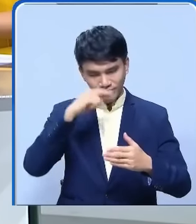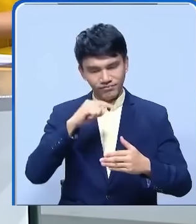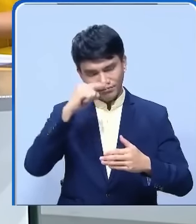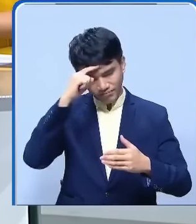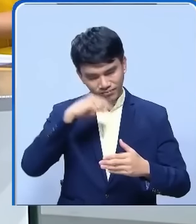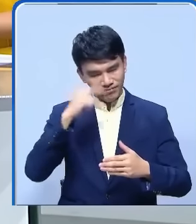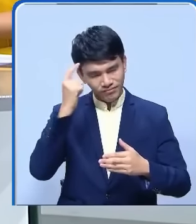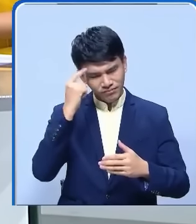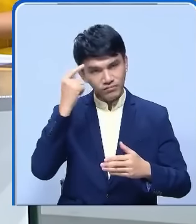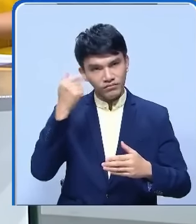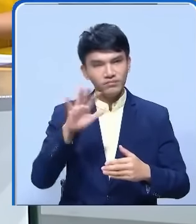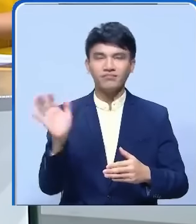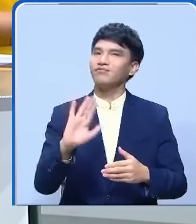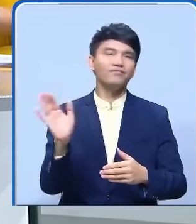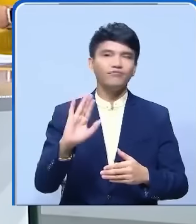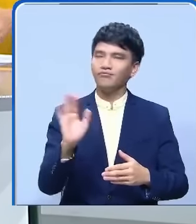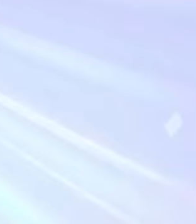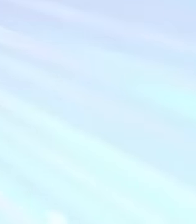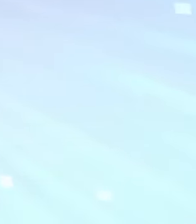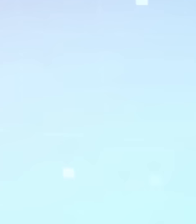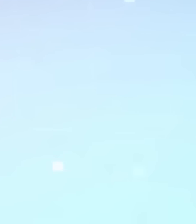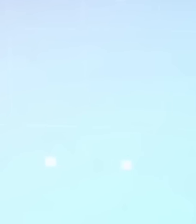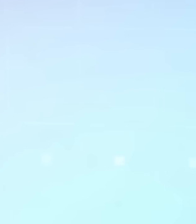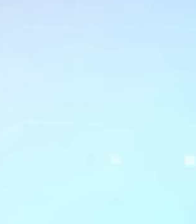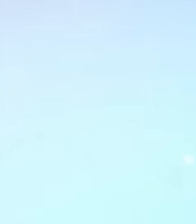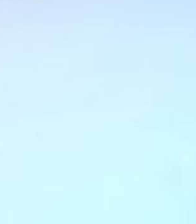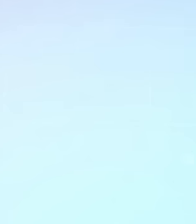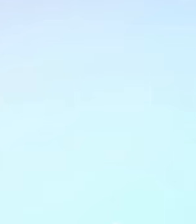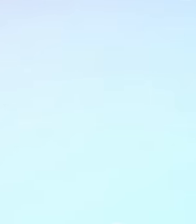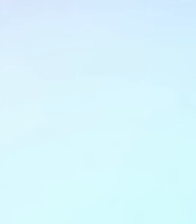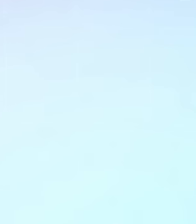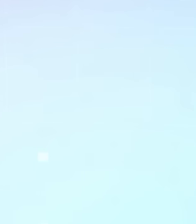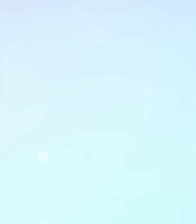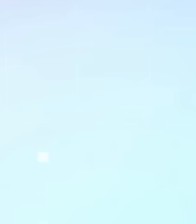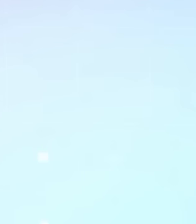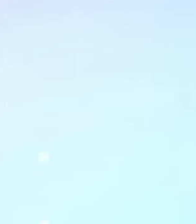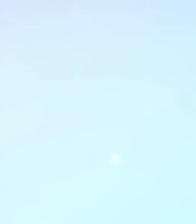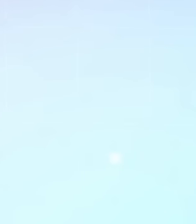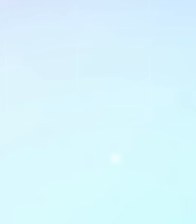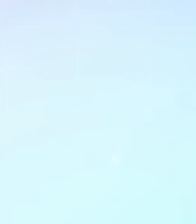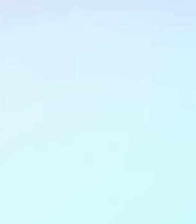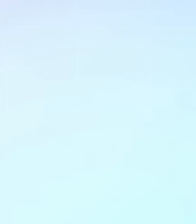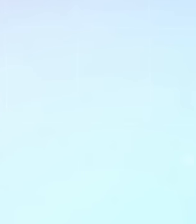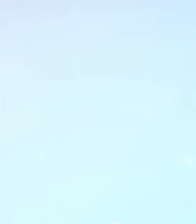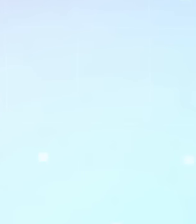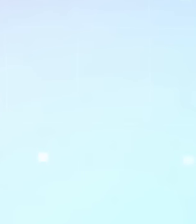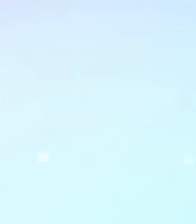งรู้อยู่แล้วก็คงไม่ได้เนาะ คุณ